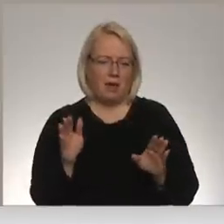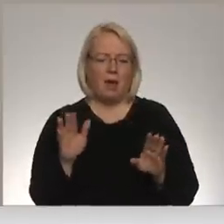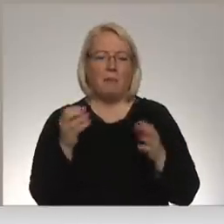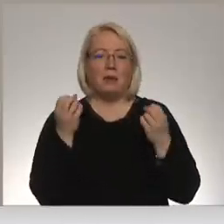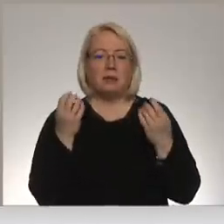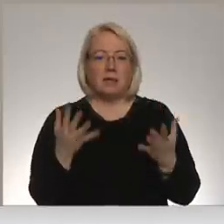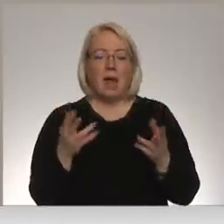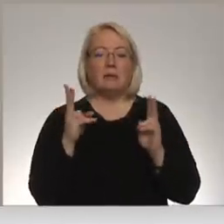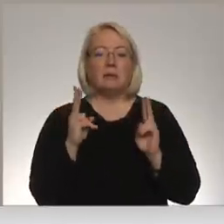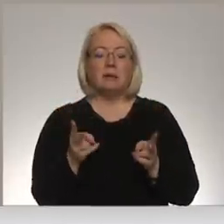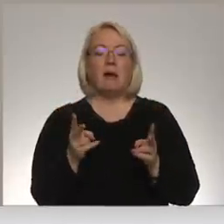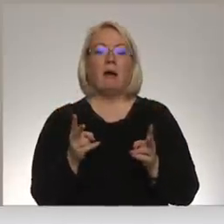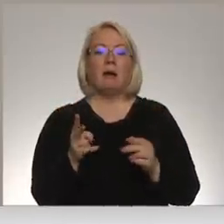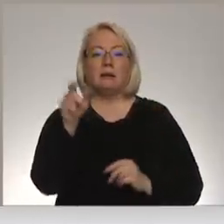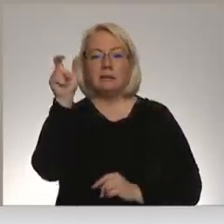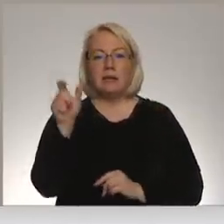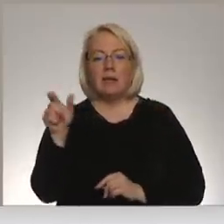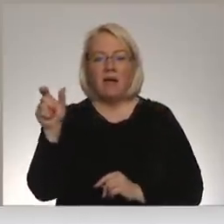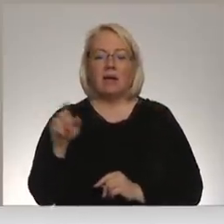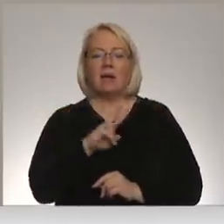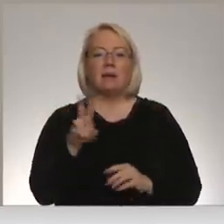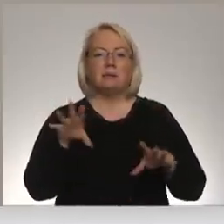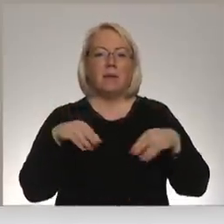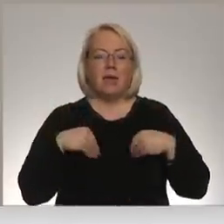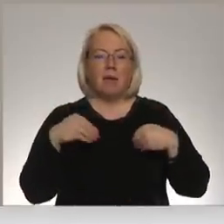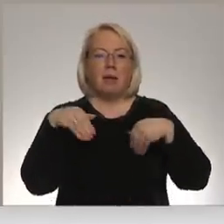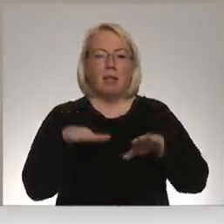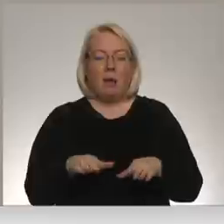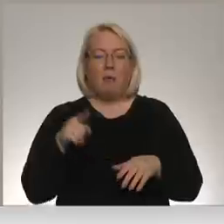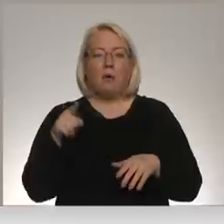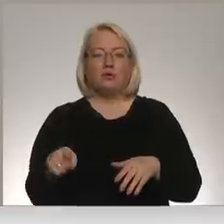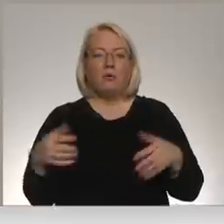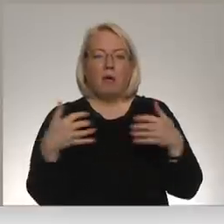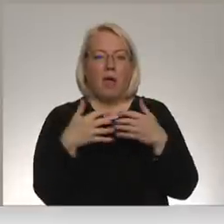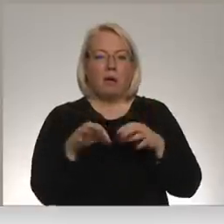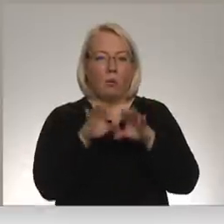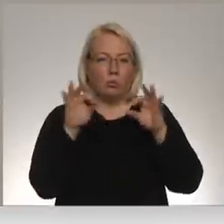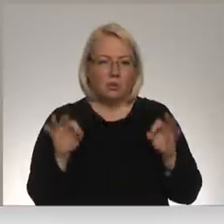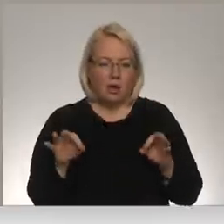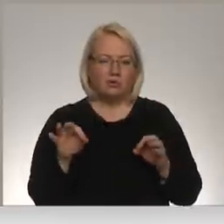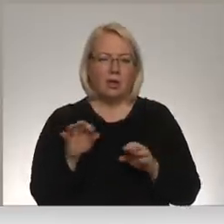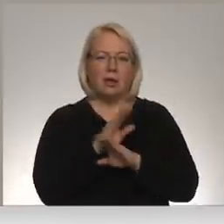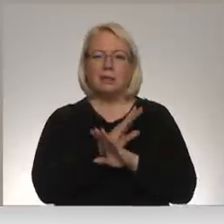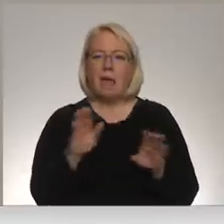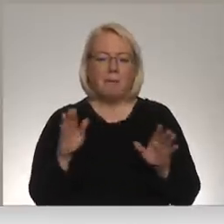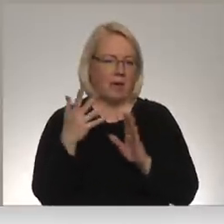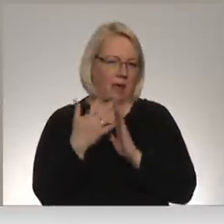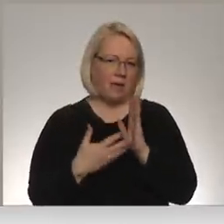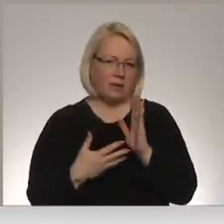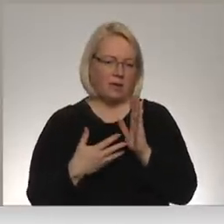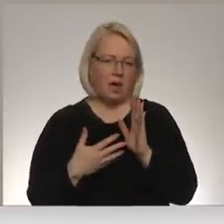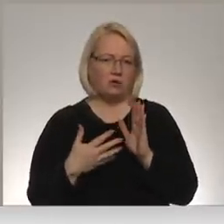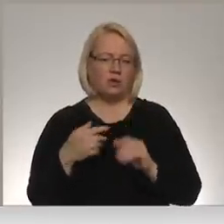skaidrs, ka cilvēki, kas pieņēma lēmumu par šīs agresijas uzsākšanu, visticamāk nebija rēķinājušies ar to,